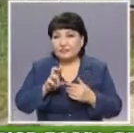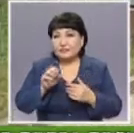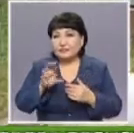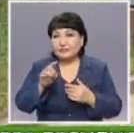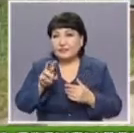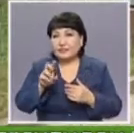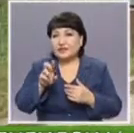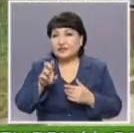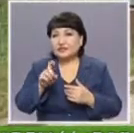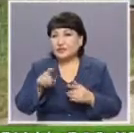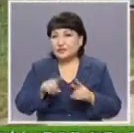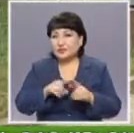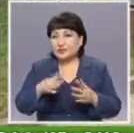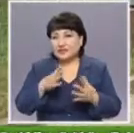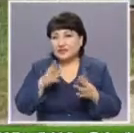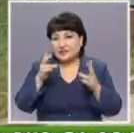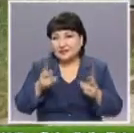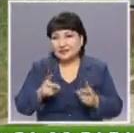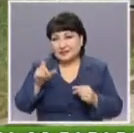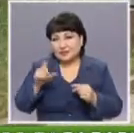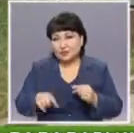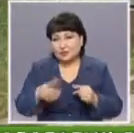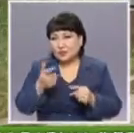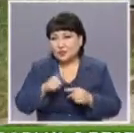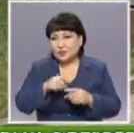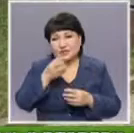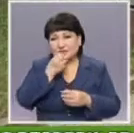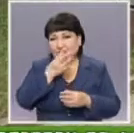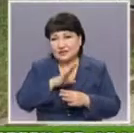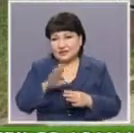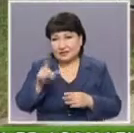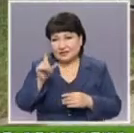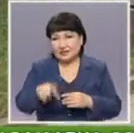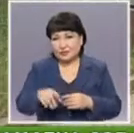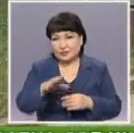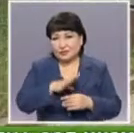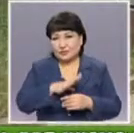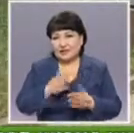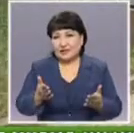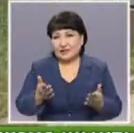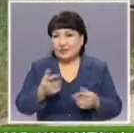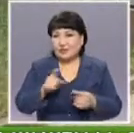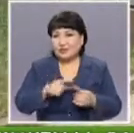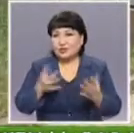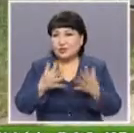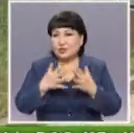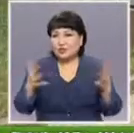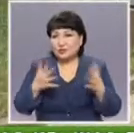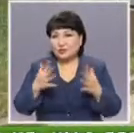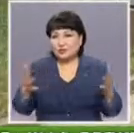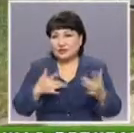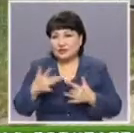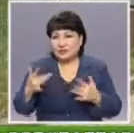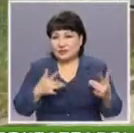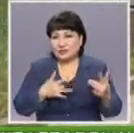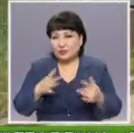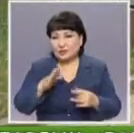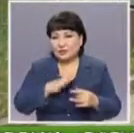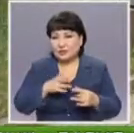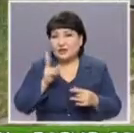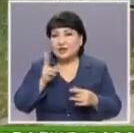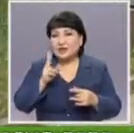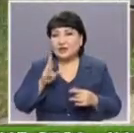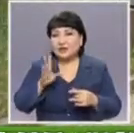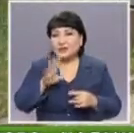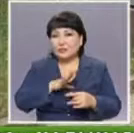Өте мейірбан өзі. Өте жақсы адам болды. Енді біз үлкен-үлкен концертті оның өлетінін кім білген? Мысалы, өлетінін